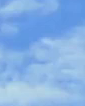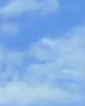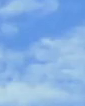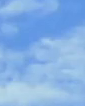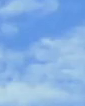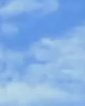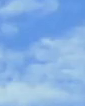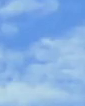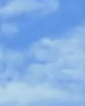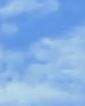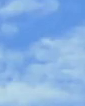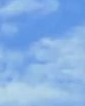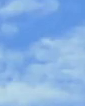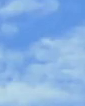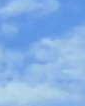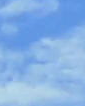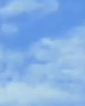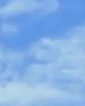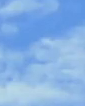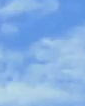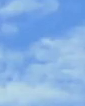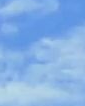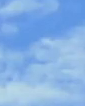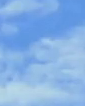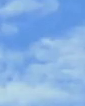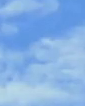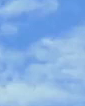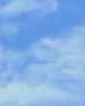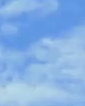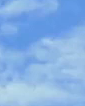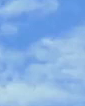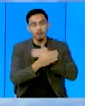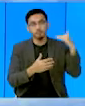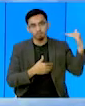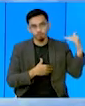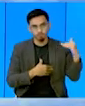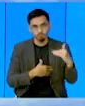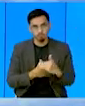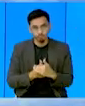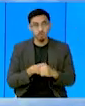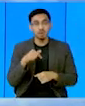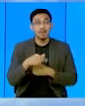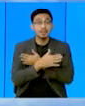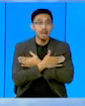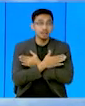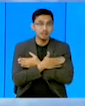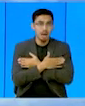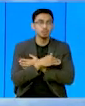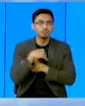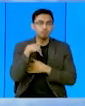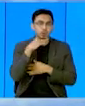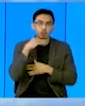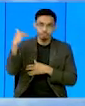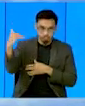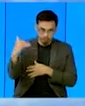sanak saudara ini masih menanti kedatangan dari jenazah yang saat ini sudah berada dalam perjalanan dan dari informasi